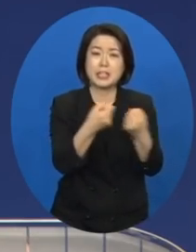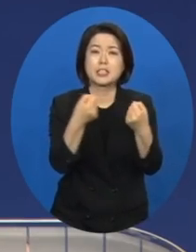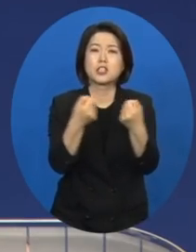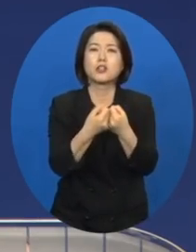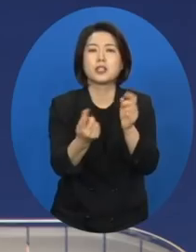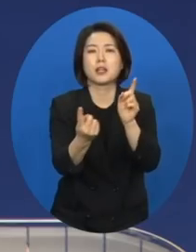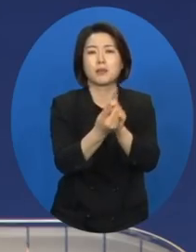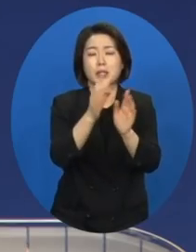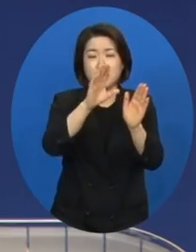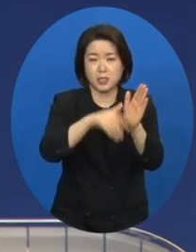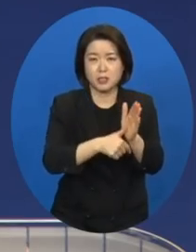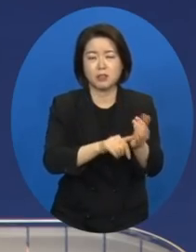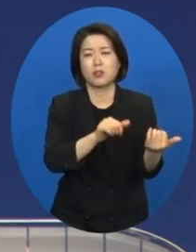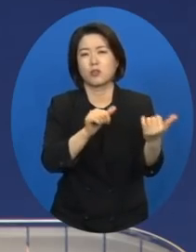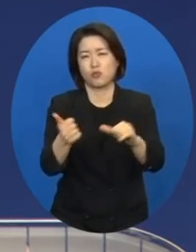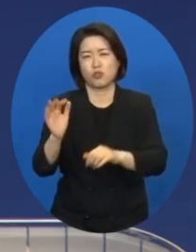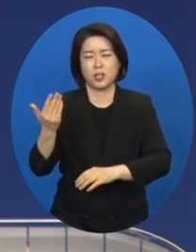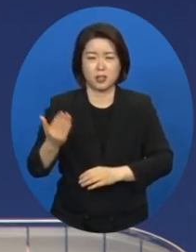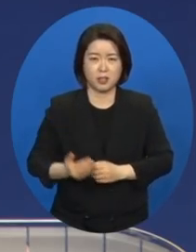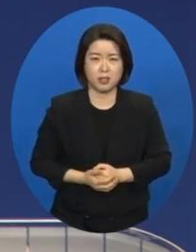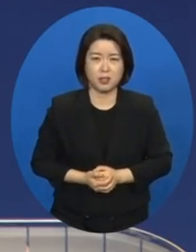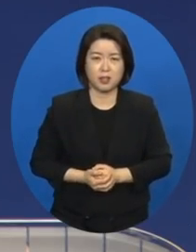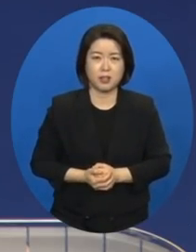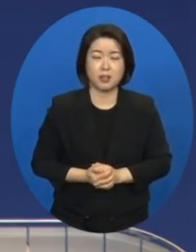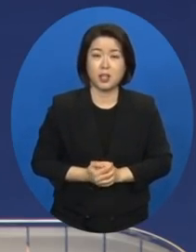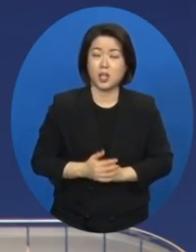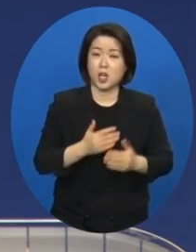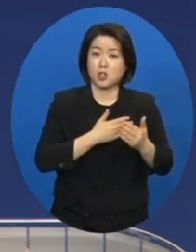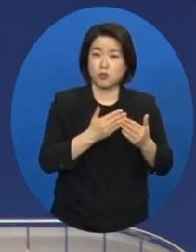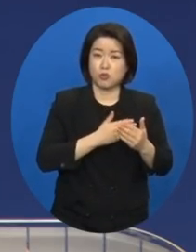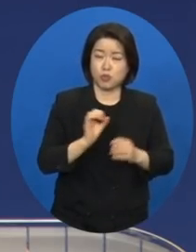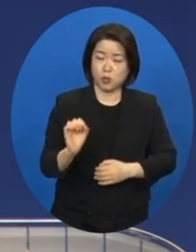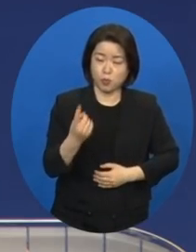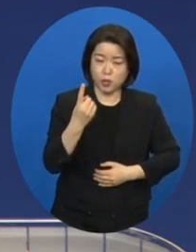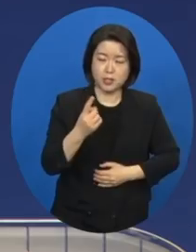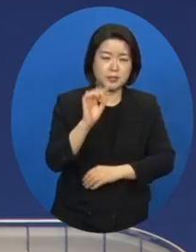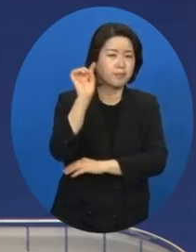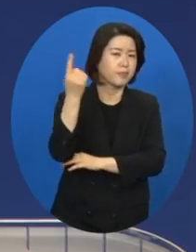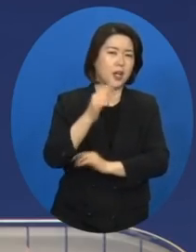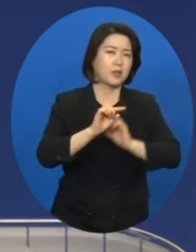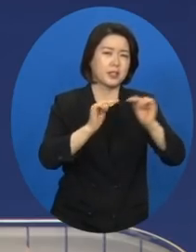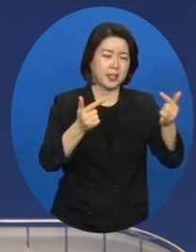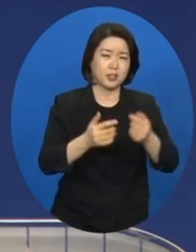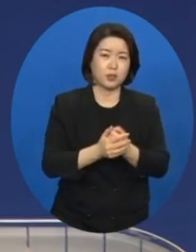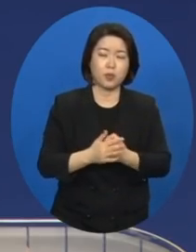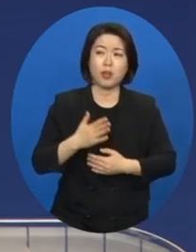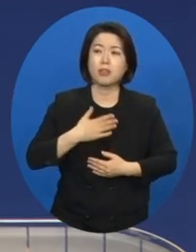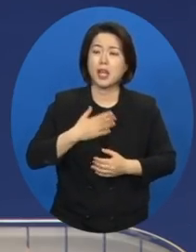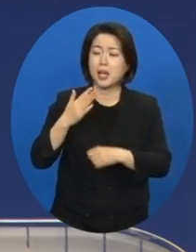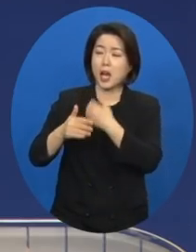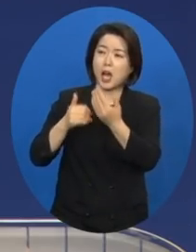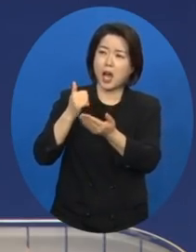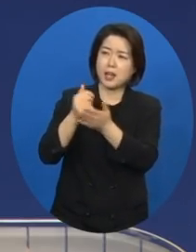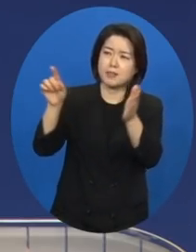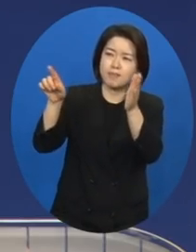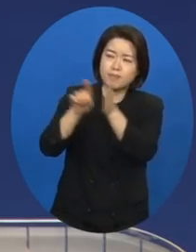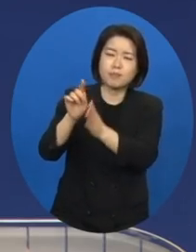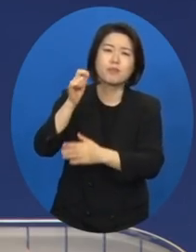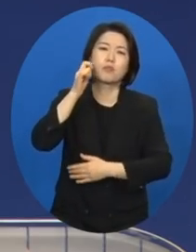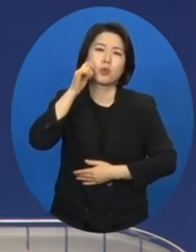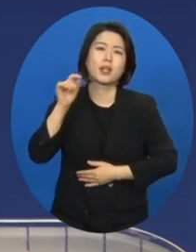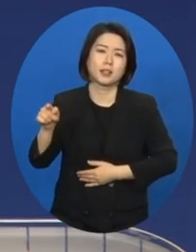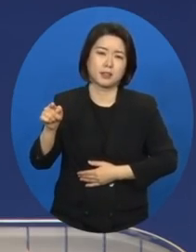거죠. 두려움의 원인은 다윗이가 아니고요, 내가 하나님을 신뢰하지 못한